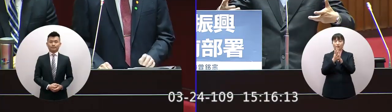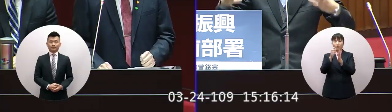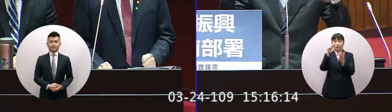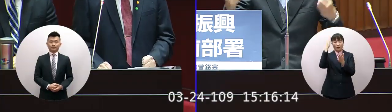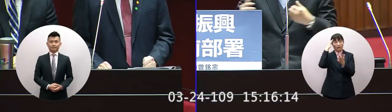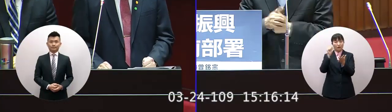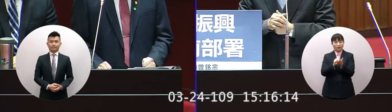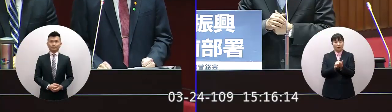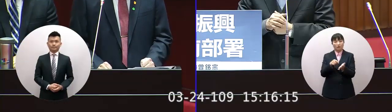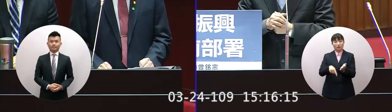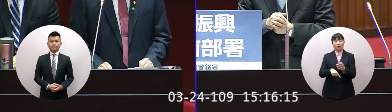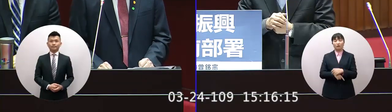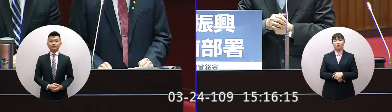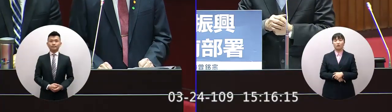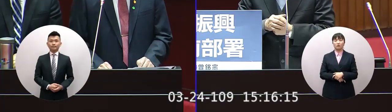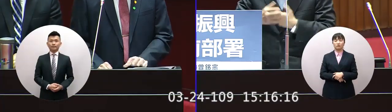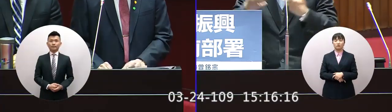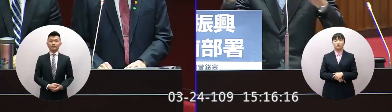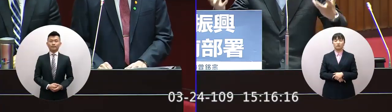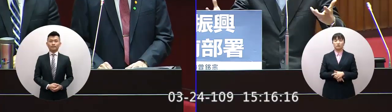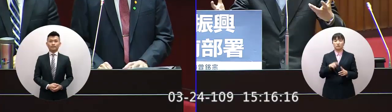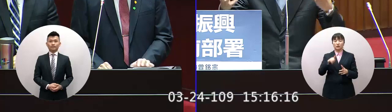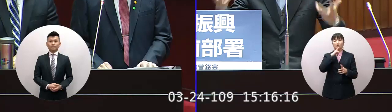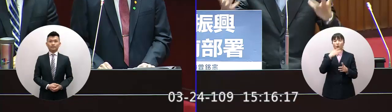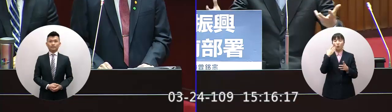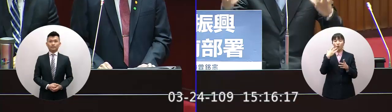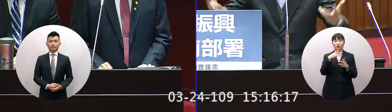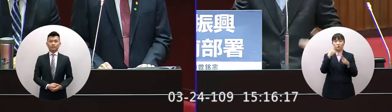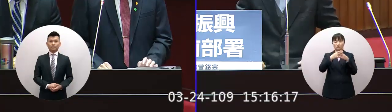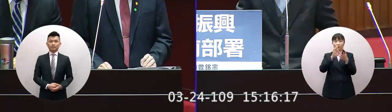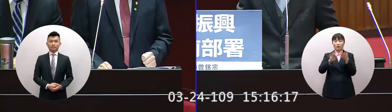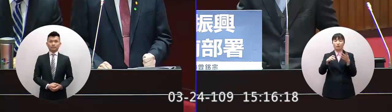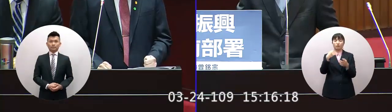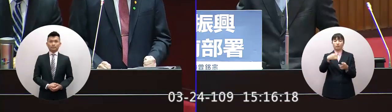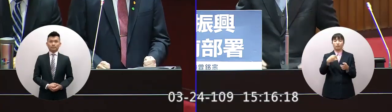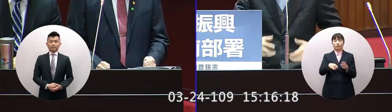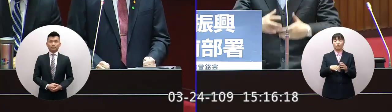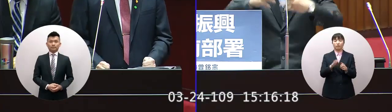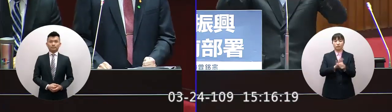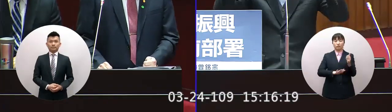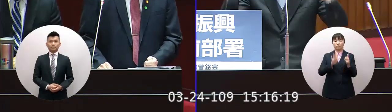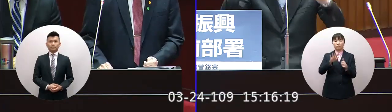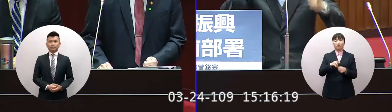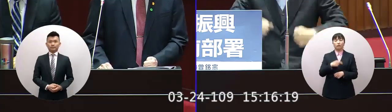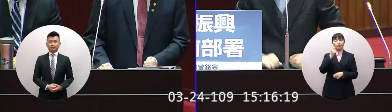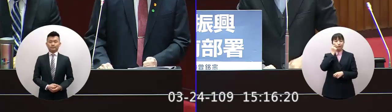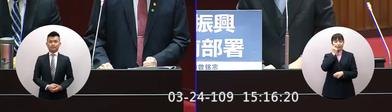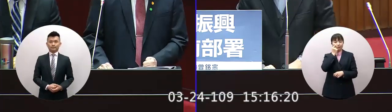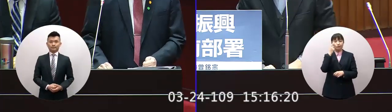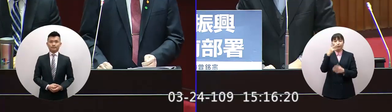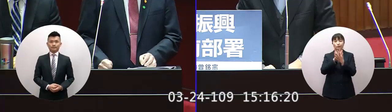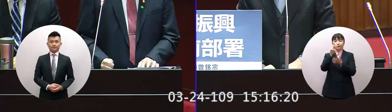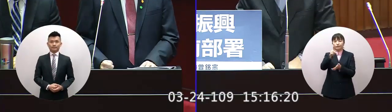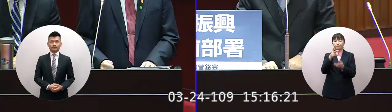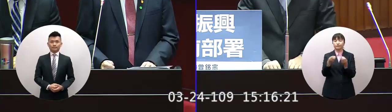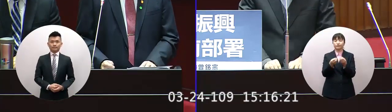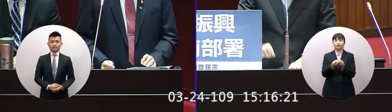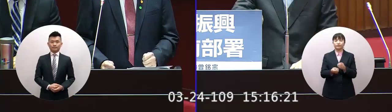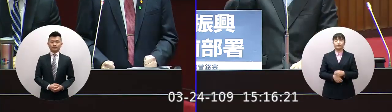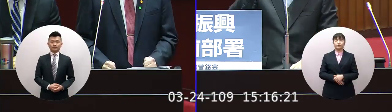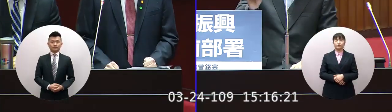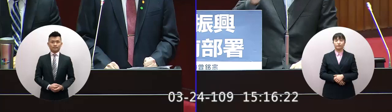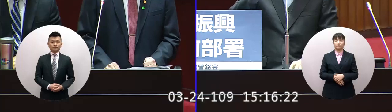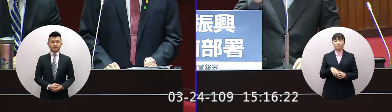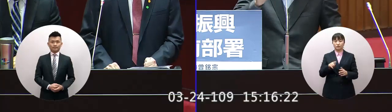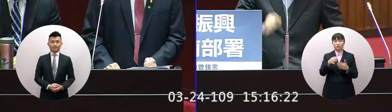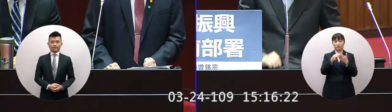忘，他在廉政中心的信用就有问题啊， 根本就动弹不得了，所以